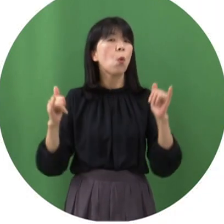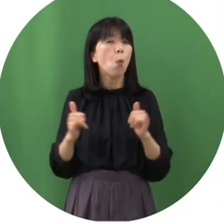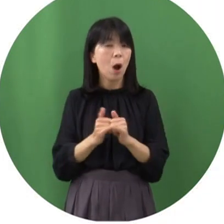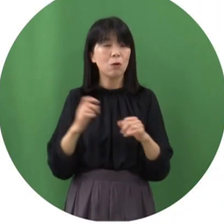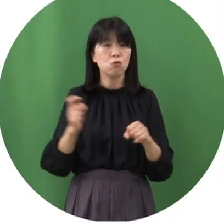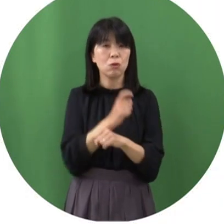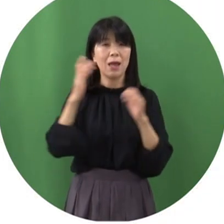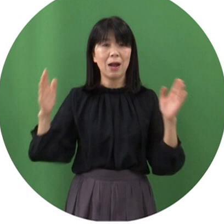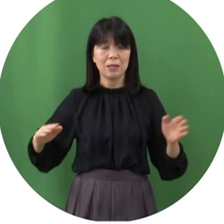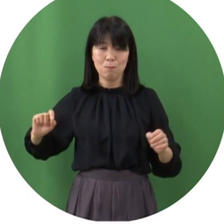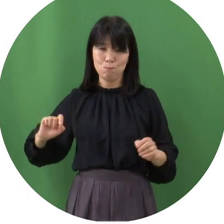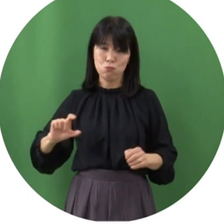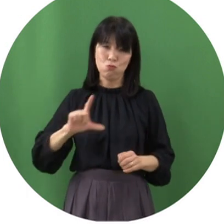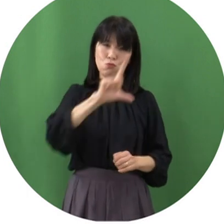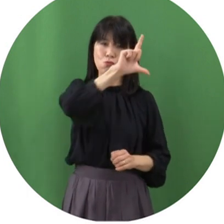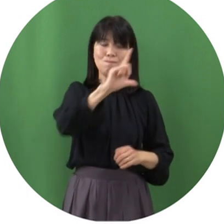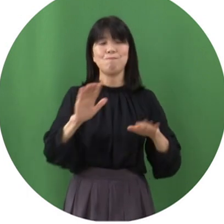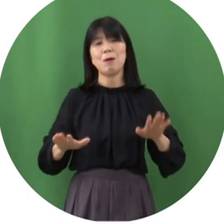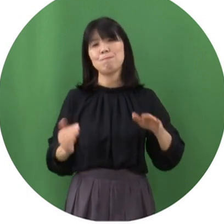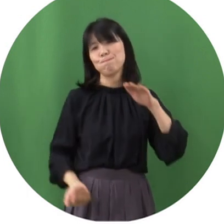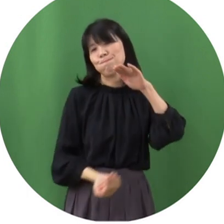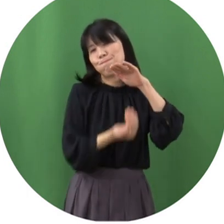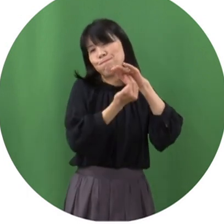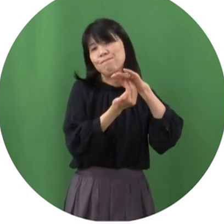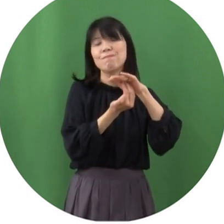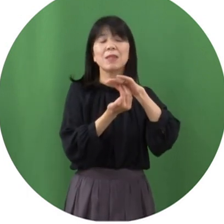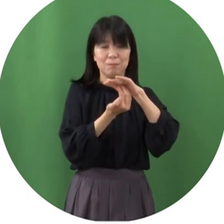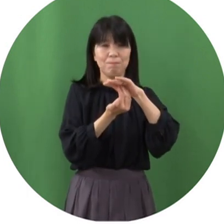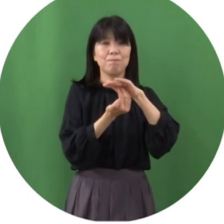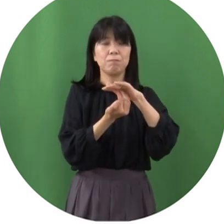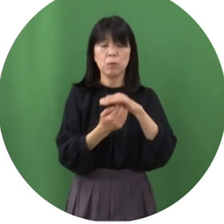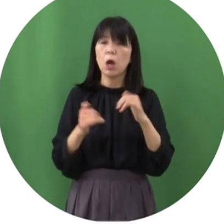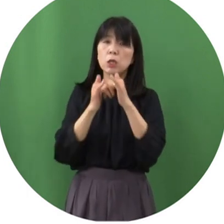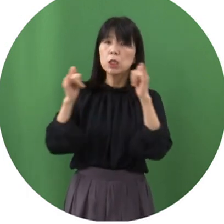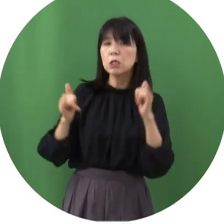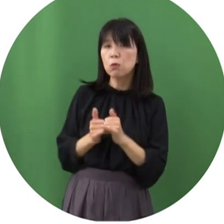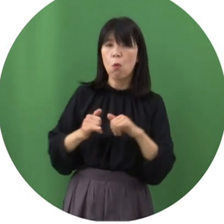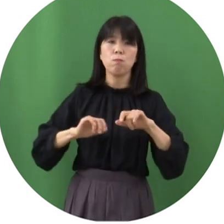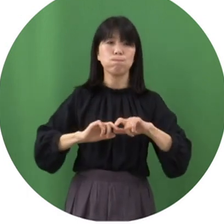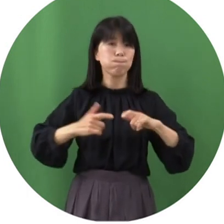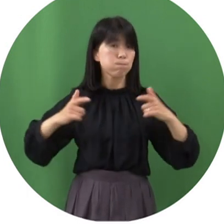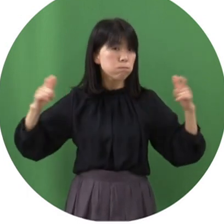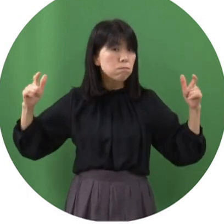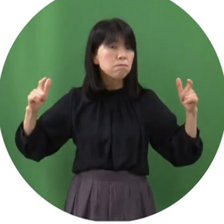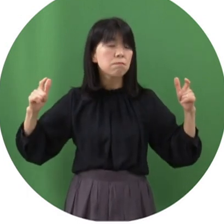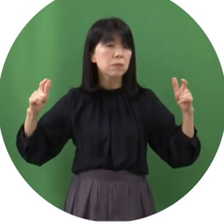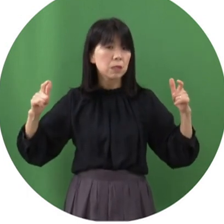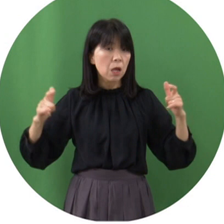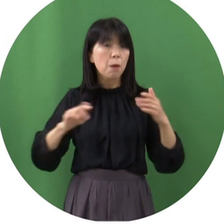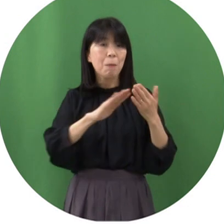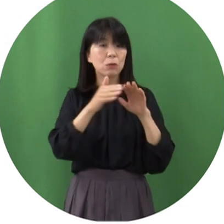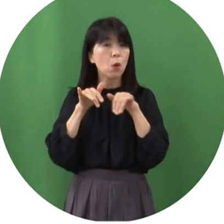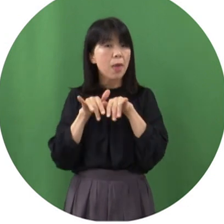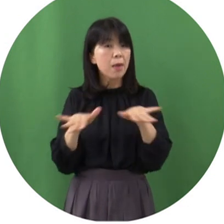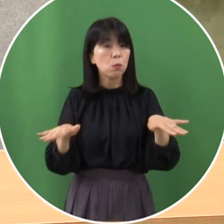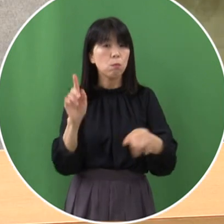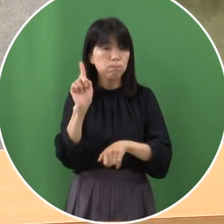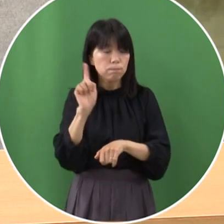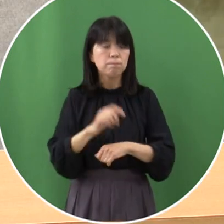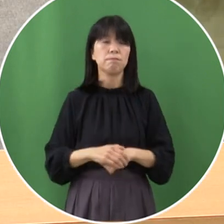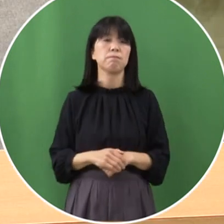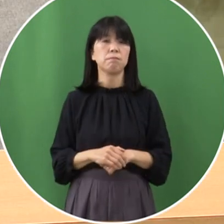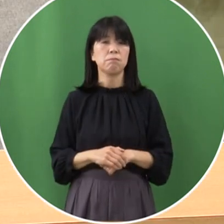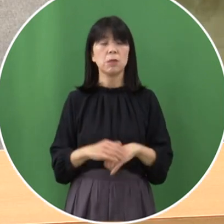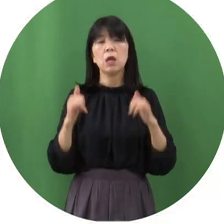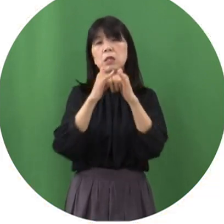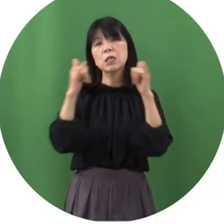加し過去最高となっています。 人口が増加することで町にどのような影響があるんでしょうか。 はい、人